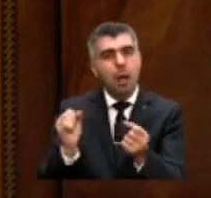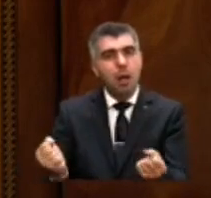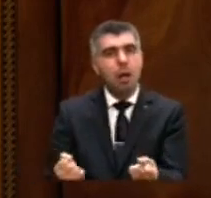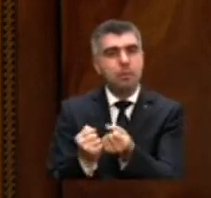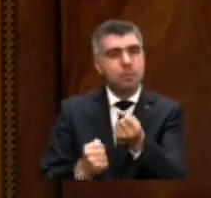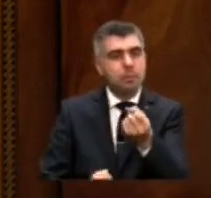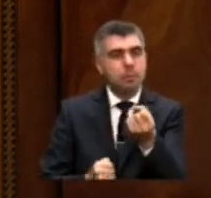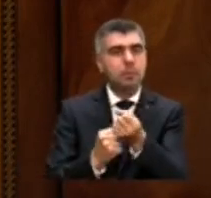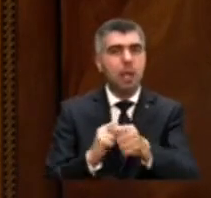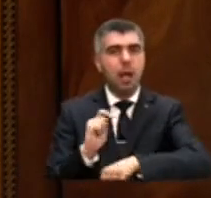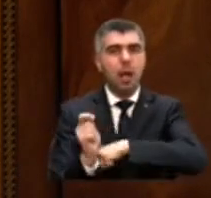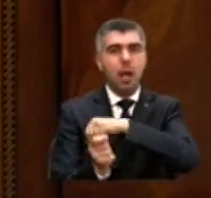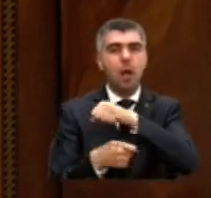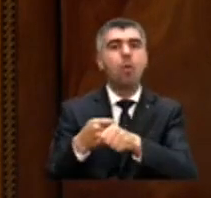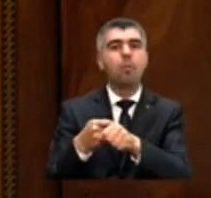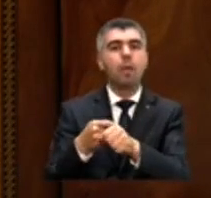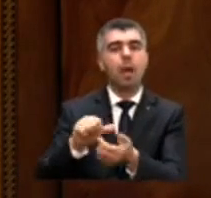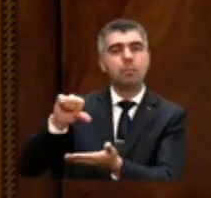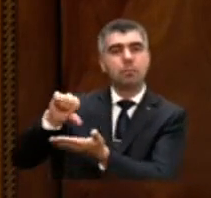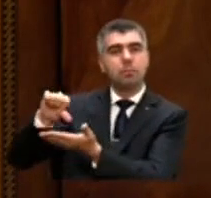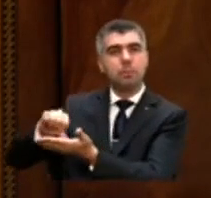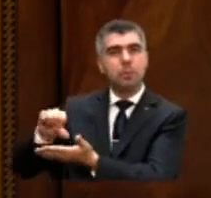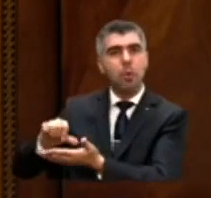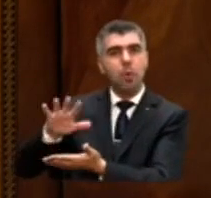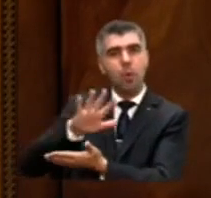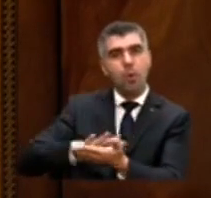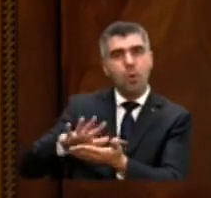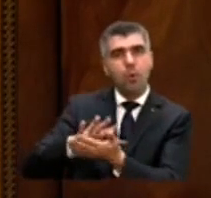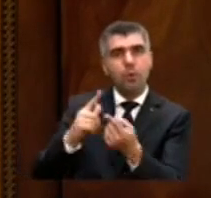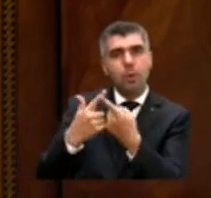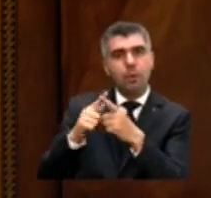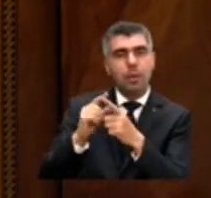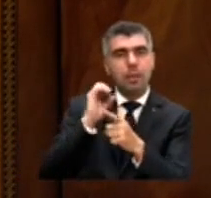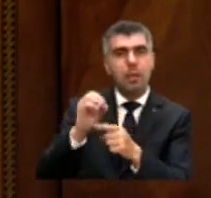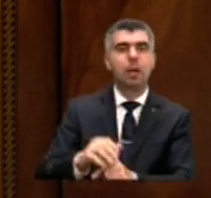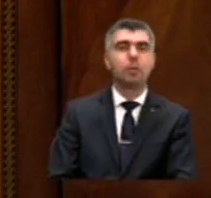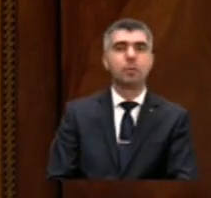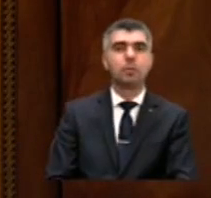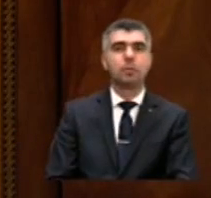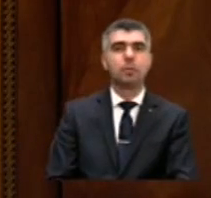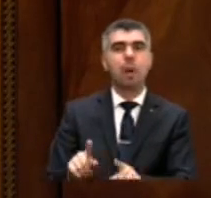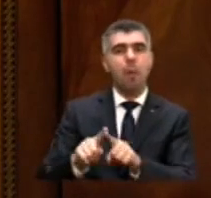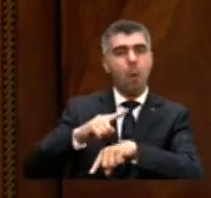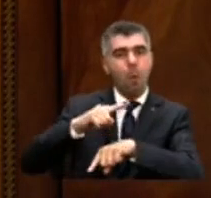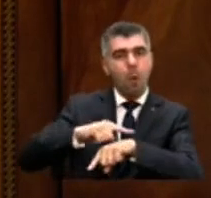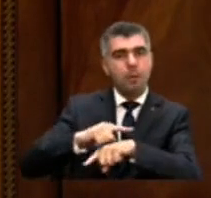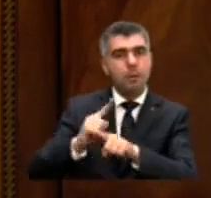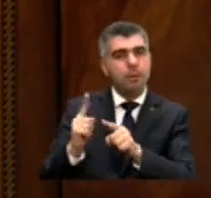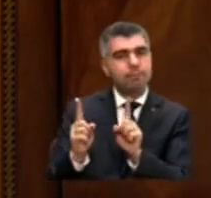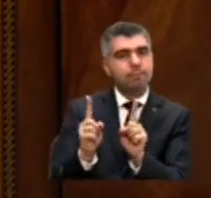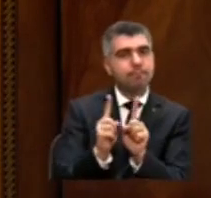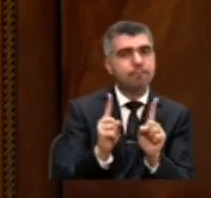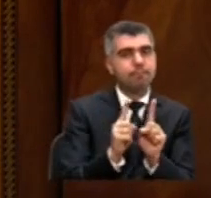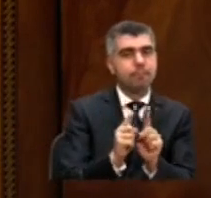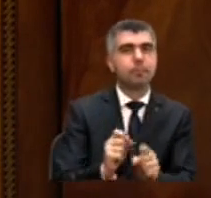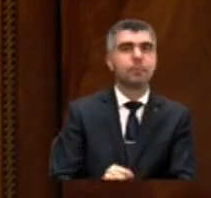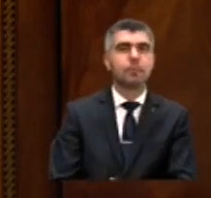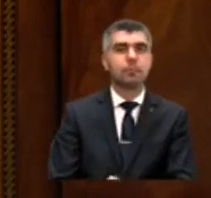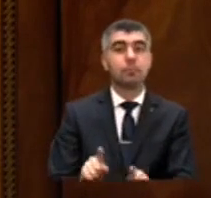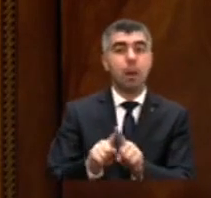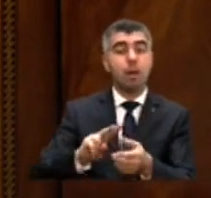السياسات العمومية التنموية بحكامة وفعالية وتلقائية زمنية ومجالية، وتفعيلا للتوجيهات